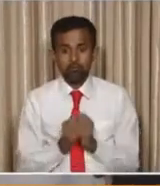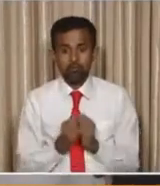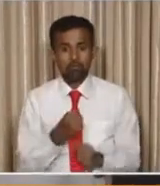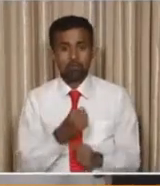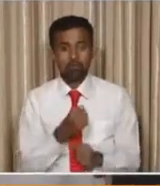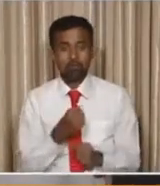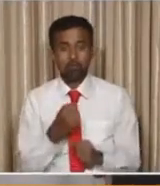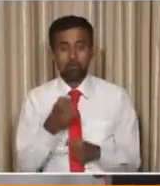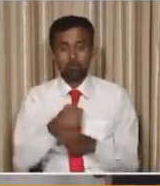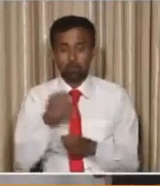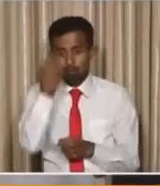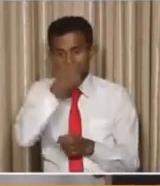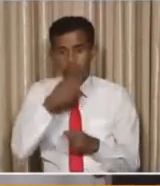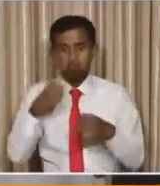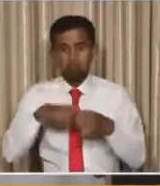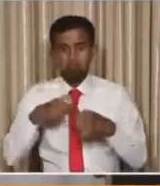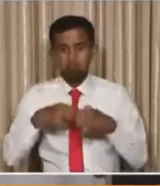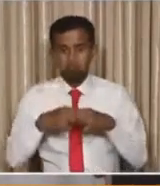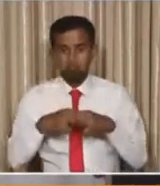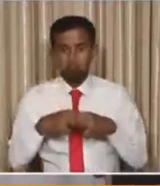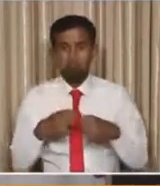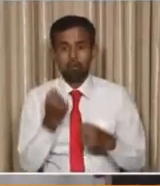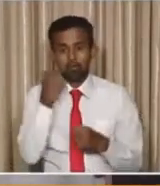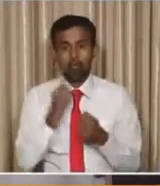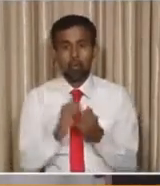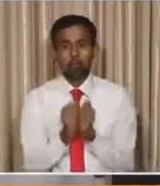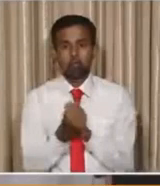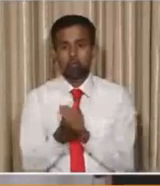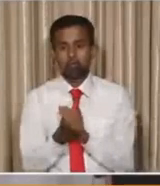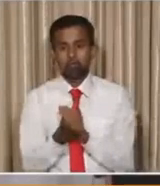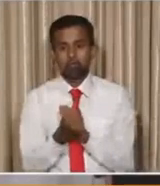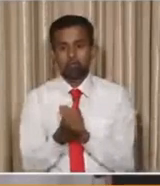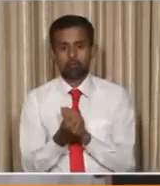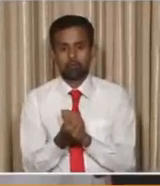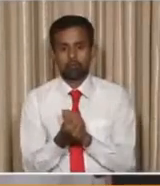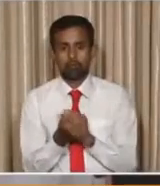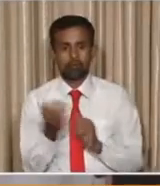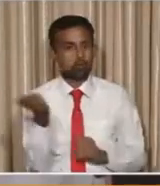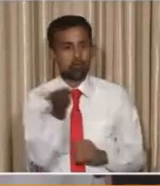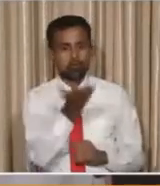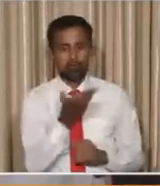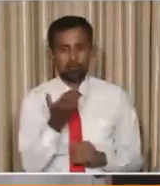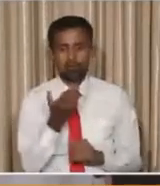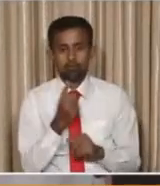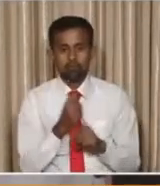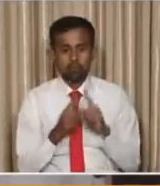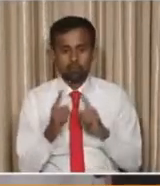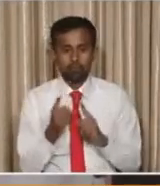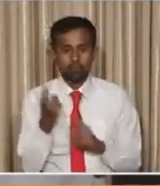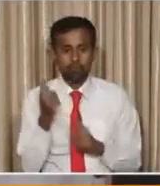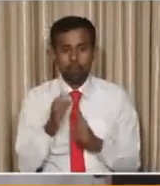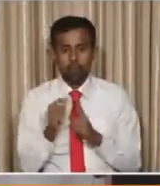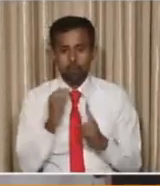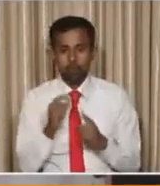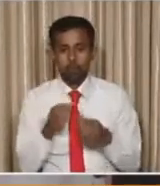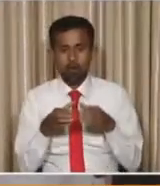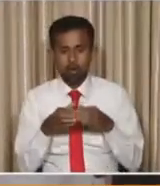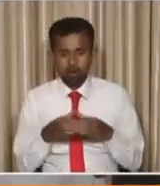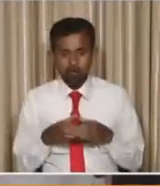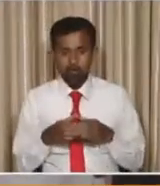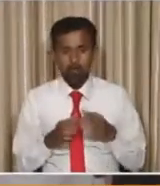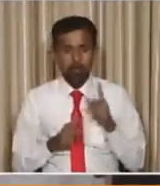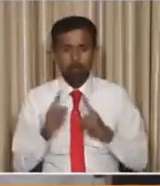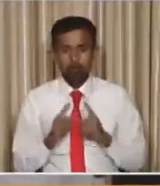ෆේස් සිද්ධියෙන් ඒක වෙනස් වුණා. ඒ පාරවත් මේ කවුරුවත් කතා කරේ බං හිතන්නේ එදා පාර්ලිමේන්තු කණ්ඩායමේ කතා